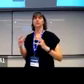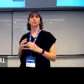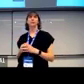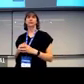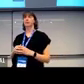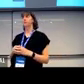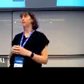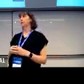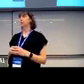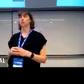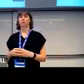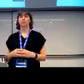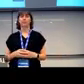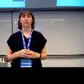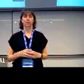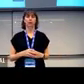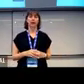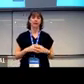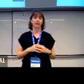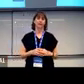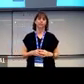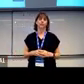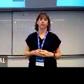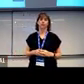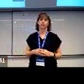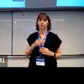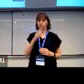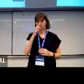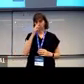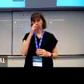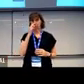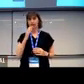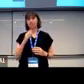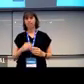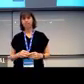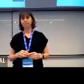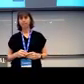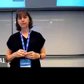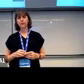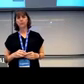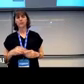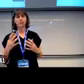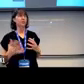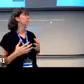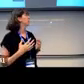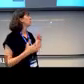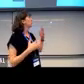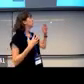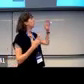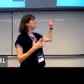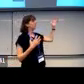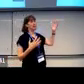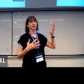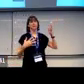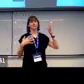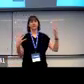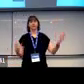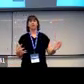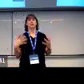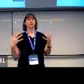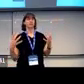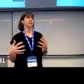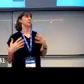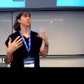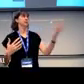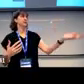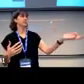pédagogie inclusive et d'accessibilité qu'on a gardé en tête tout le temps du projet, puis aussi de l'idée de